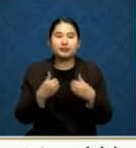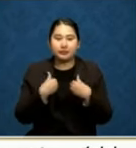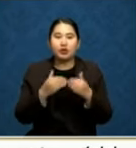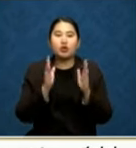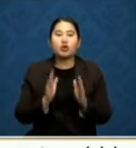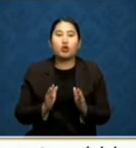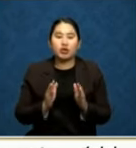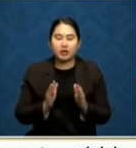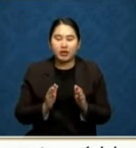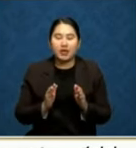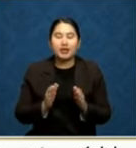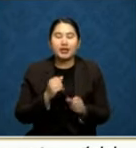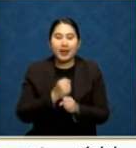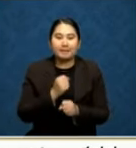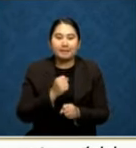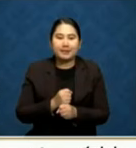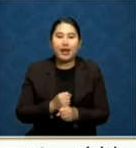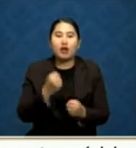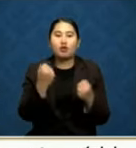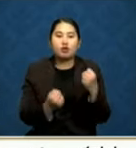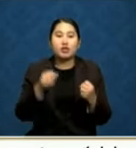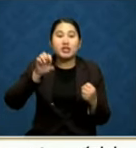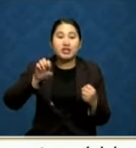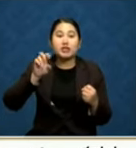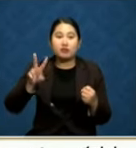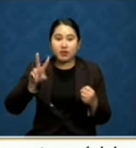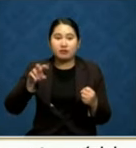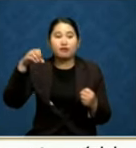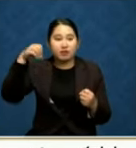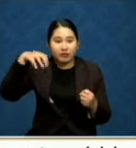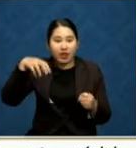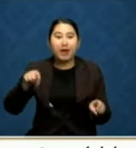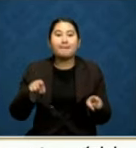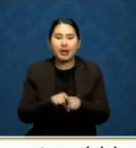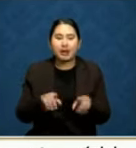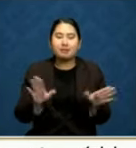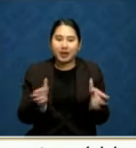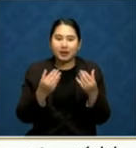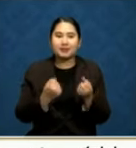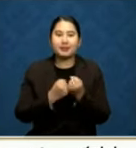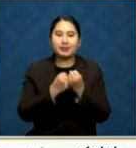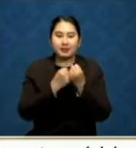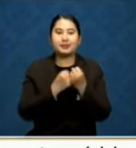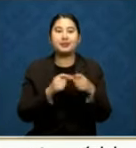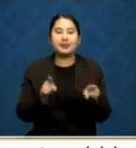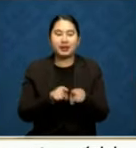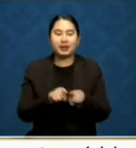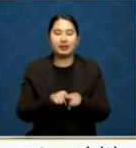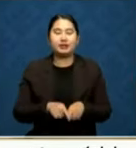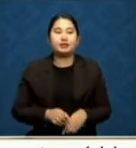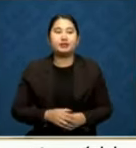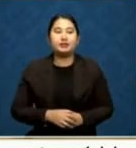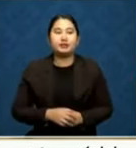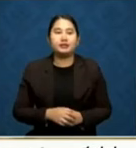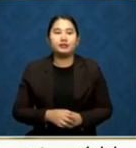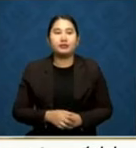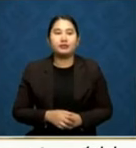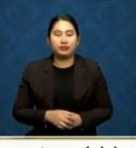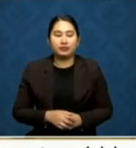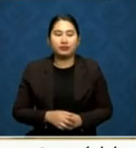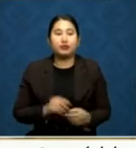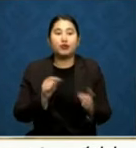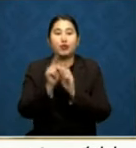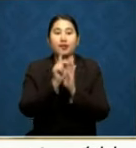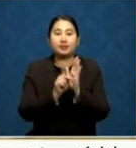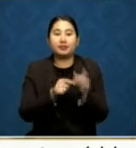ิตรดยต์ EV เข้ามา มีปัหาเยอะน่ากรวมากนะครั ต้รบผลกดน เดยผมก็จะช่วยผลักดันเรื่อง Le Monde Law ต่อ